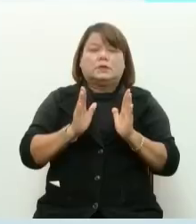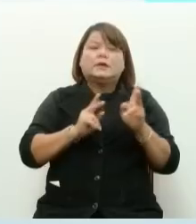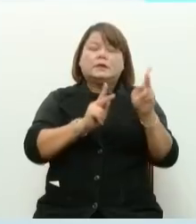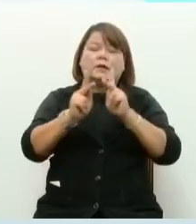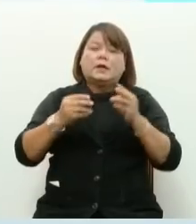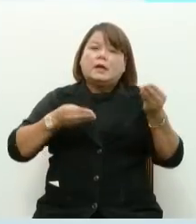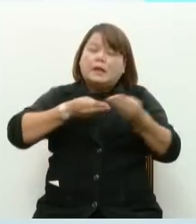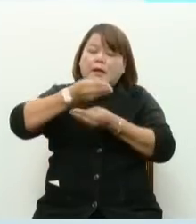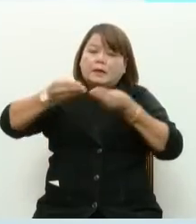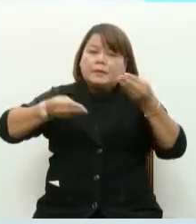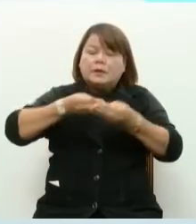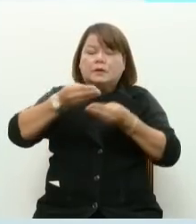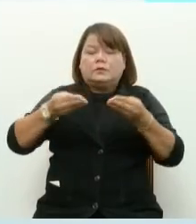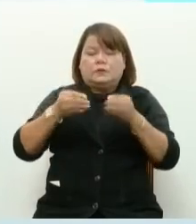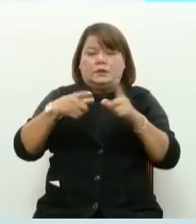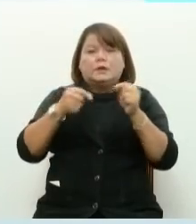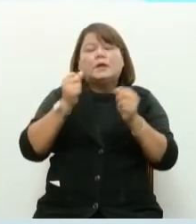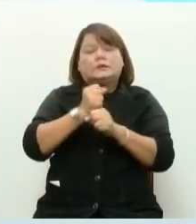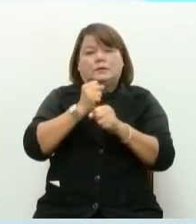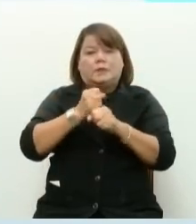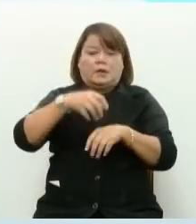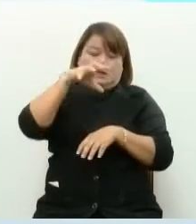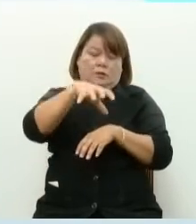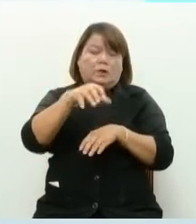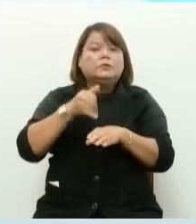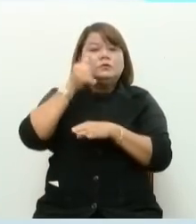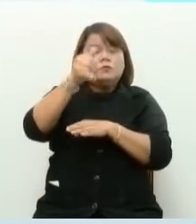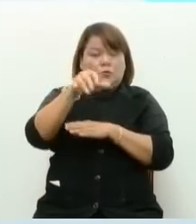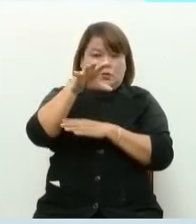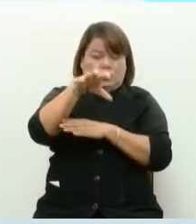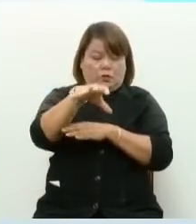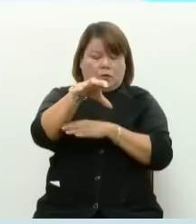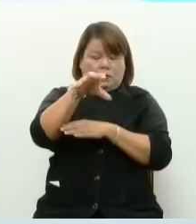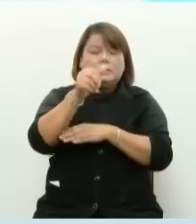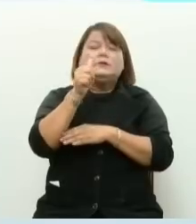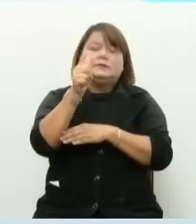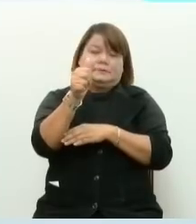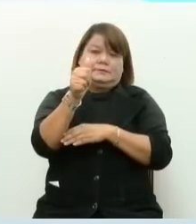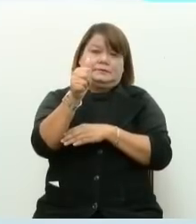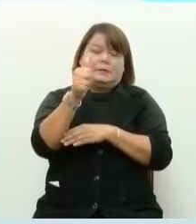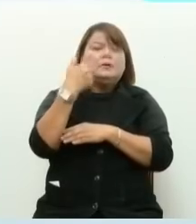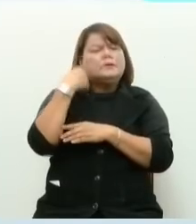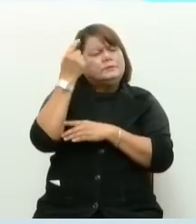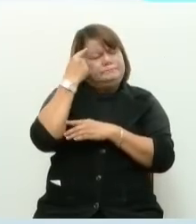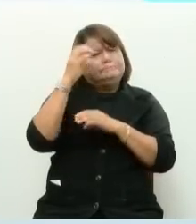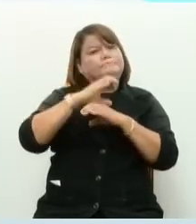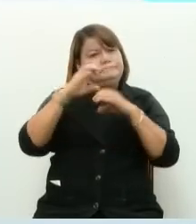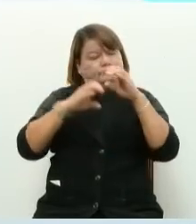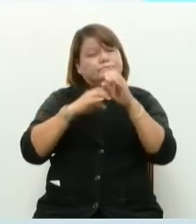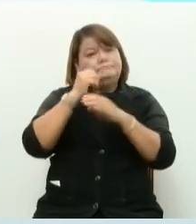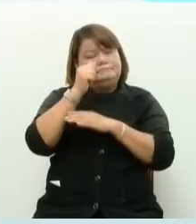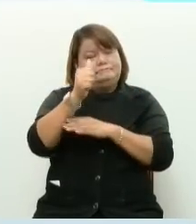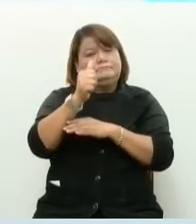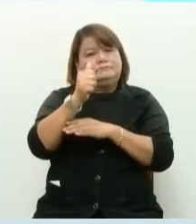การแลกเปลี่ยนเรียนรู้ในเรื่องของการทำงานในองค์กรสู่องค์กรแห่งคุณภาพนั่นเองค่ะถือได้ว่าเป็นอีกหนึ่งโครงการดีๆนะคะ